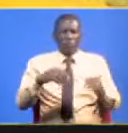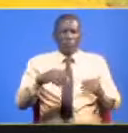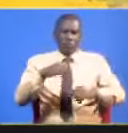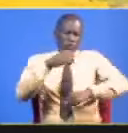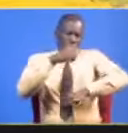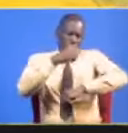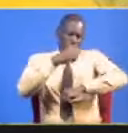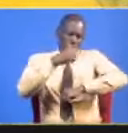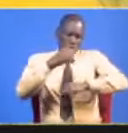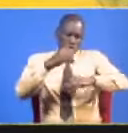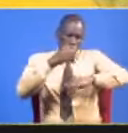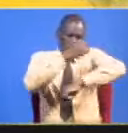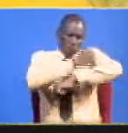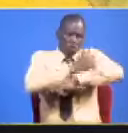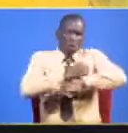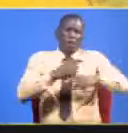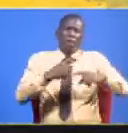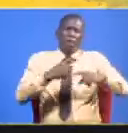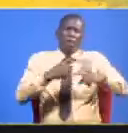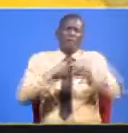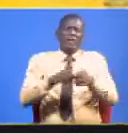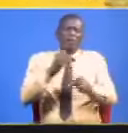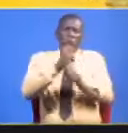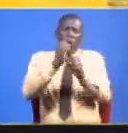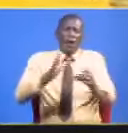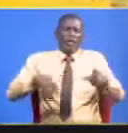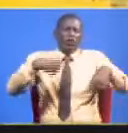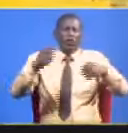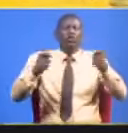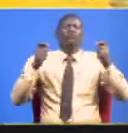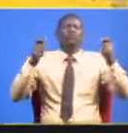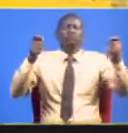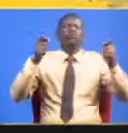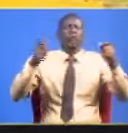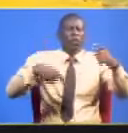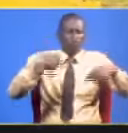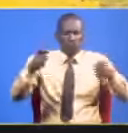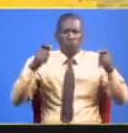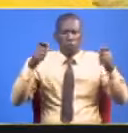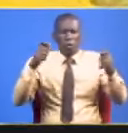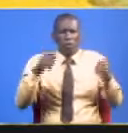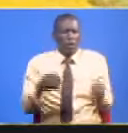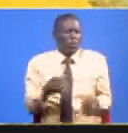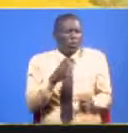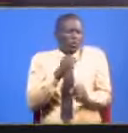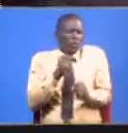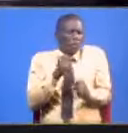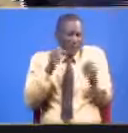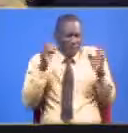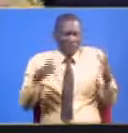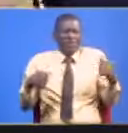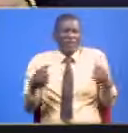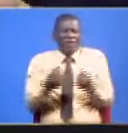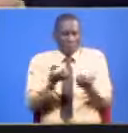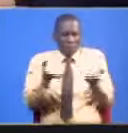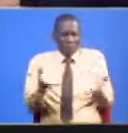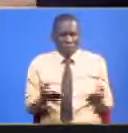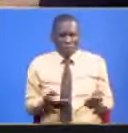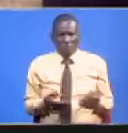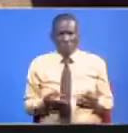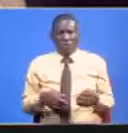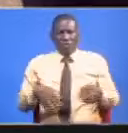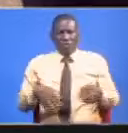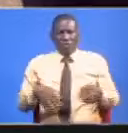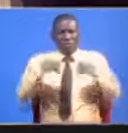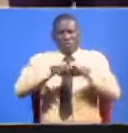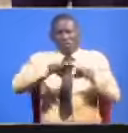lakini tumepata bado workers wako strike, wanaendelea mgomo na hakuna kitu inafanyika. Sawia